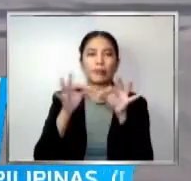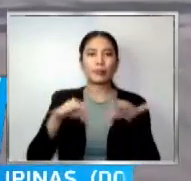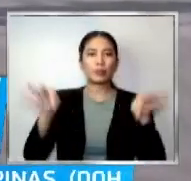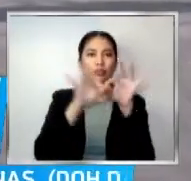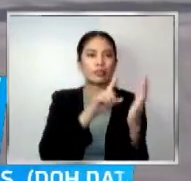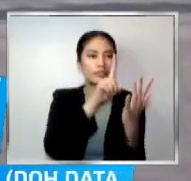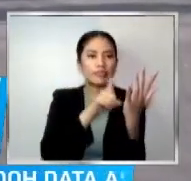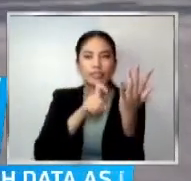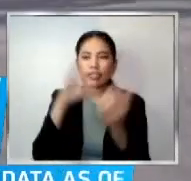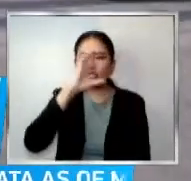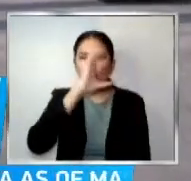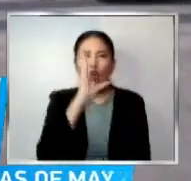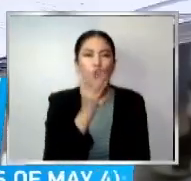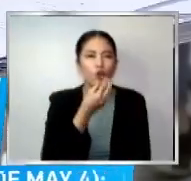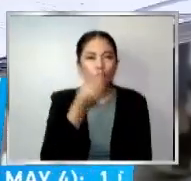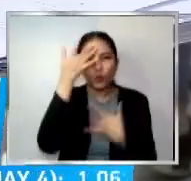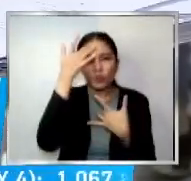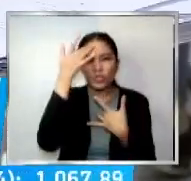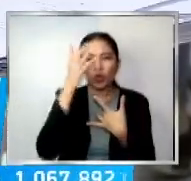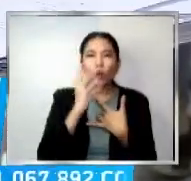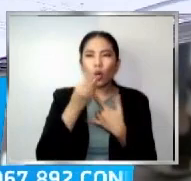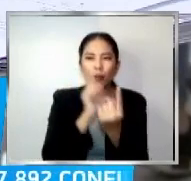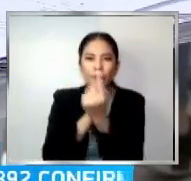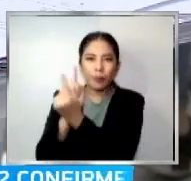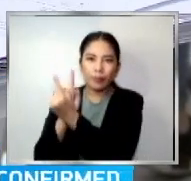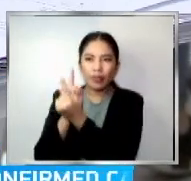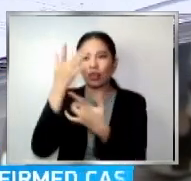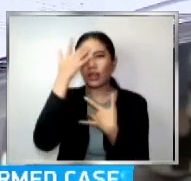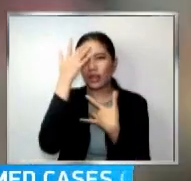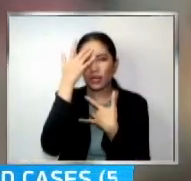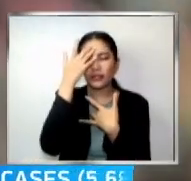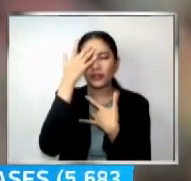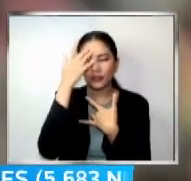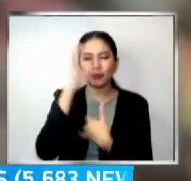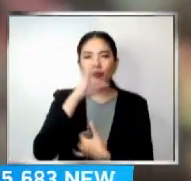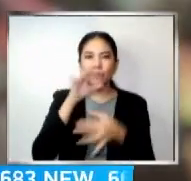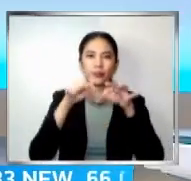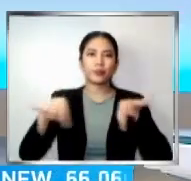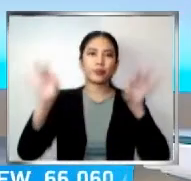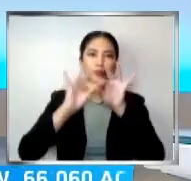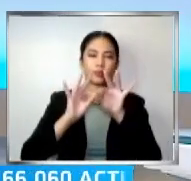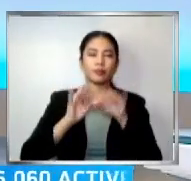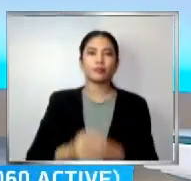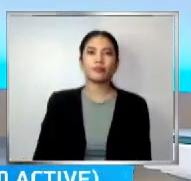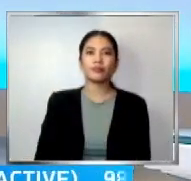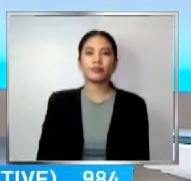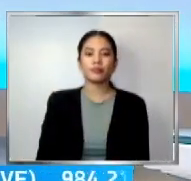mga nakasalamuhan ng isang COVID positive. Marisol Abduraman, GMA News.